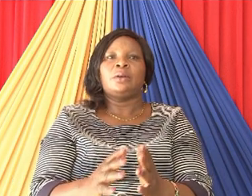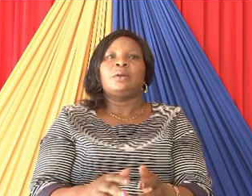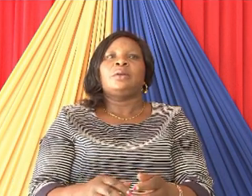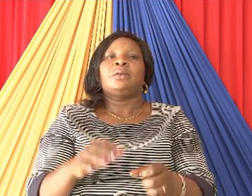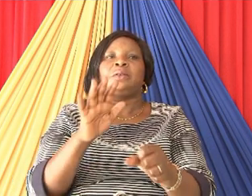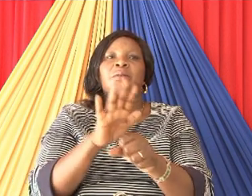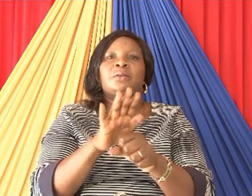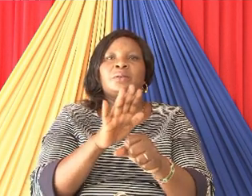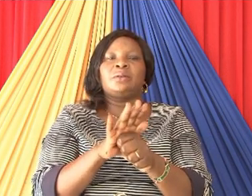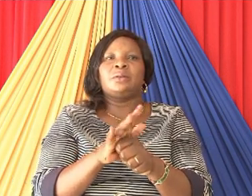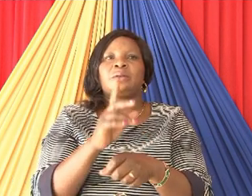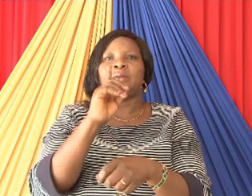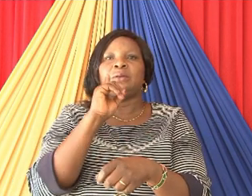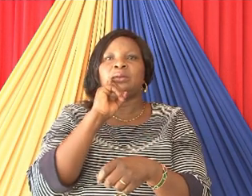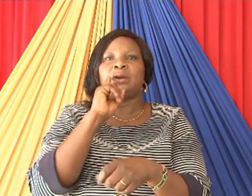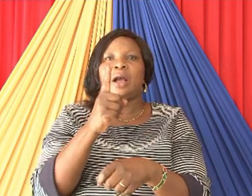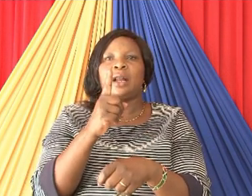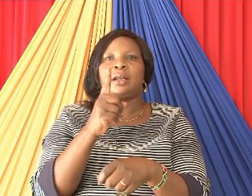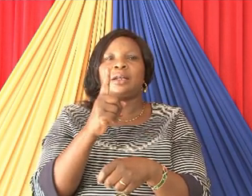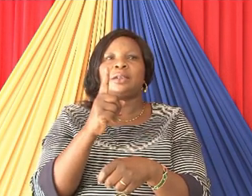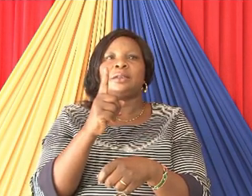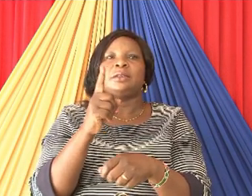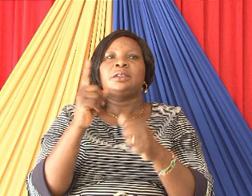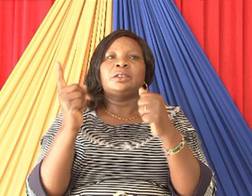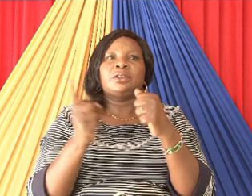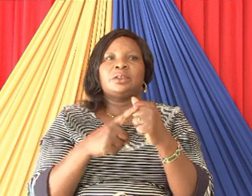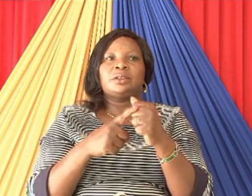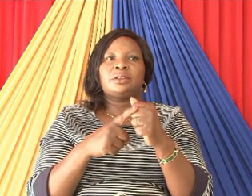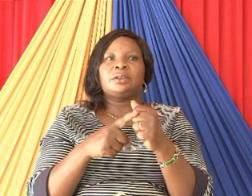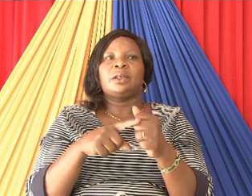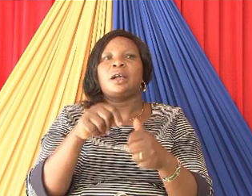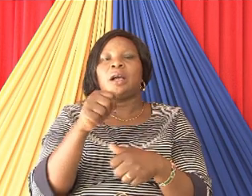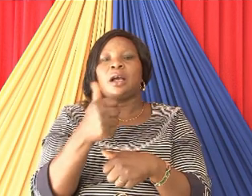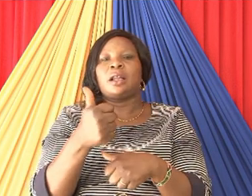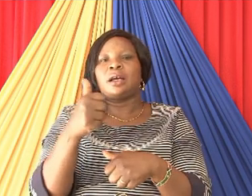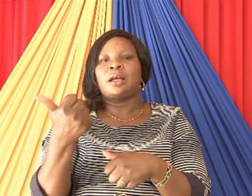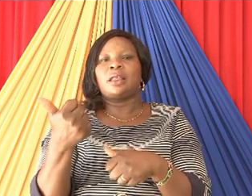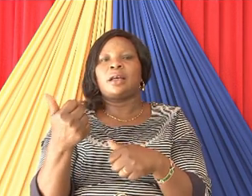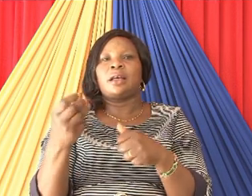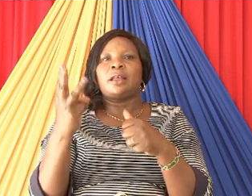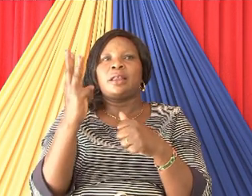moja mia, moja sitini, moja thelathini, nyingine